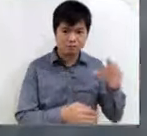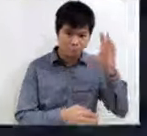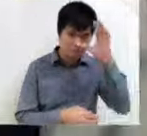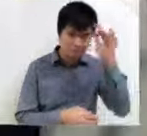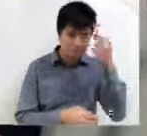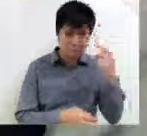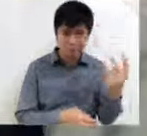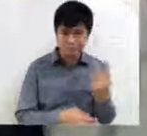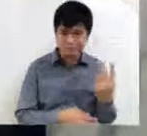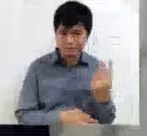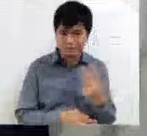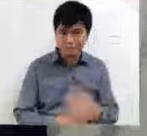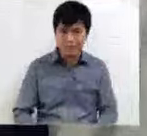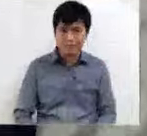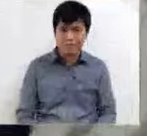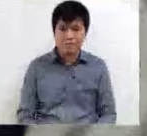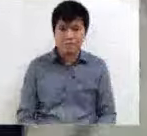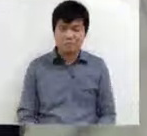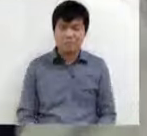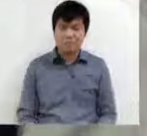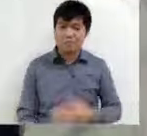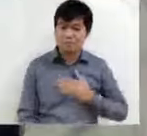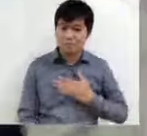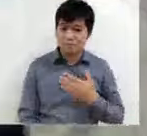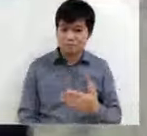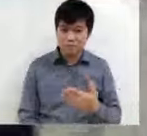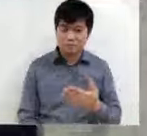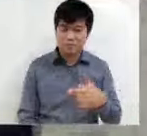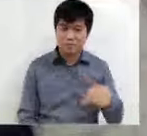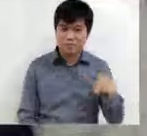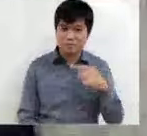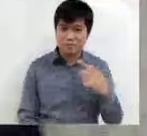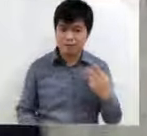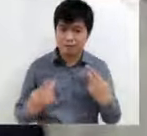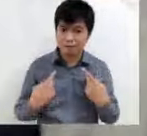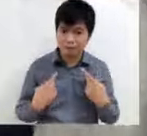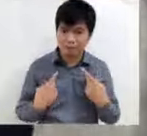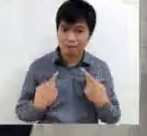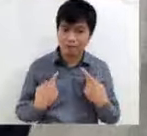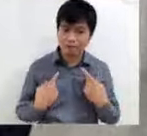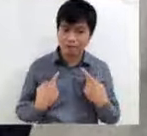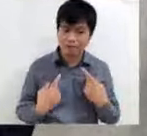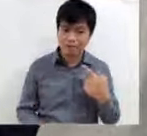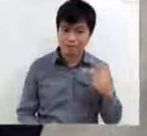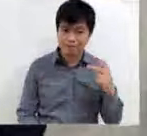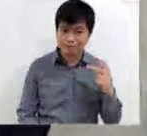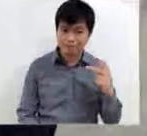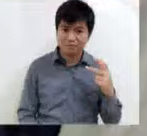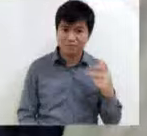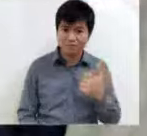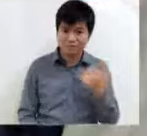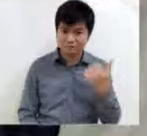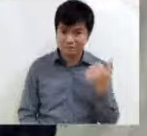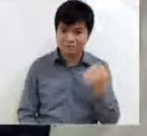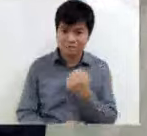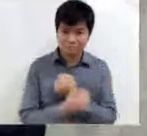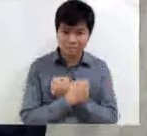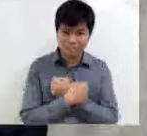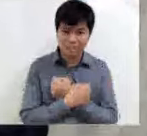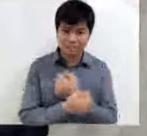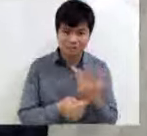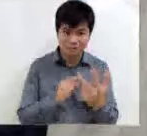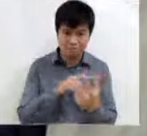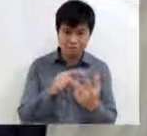Jimenez. Ngayon na umami na si Tim kay Roxy na meron nga ang third party, ganun. Siguro po mas makikita